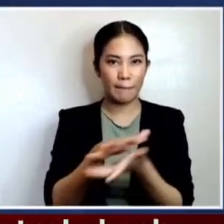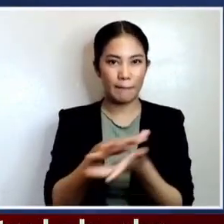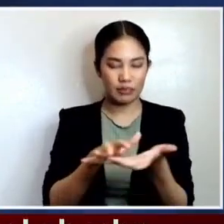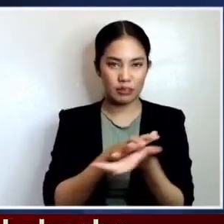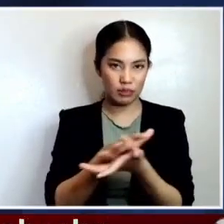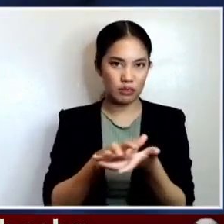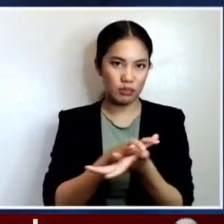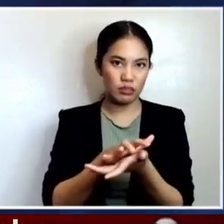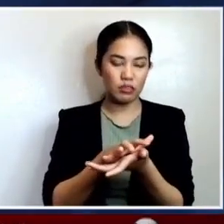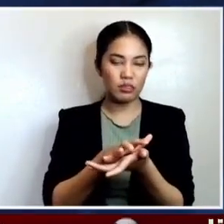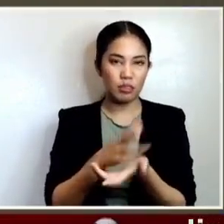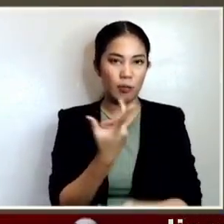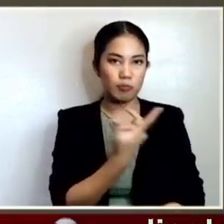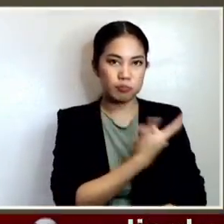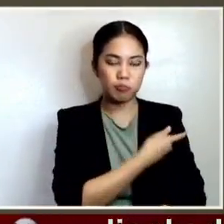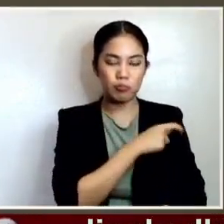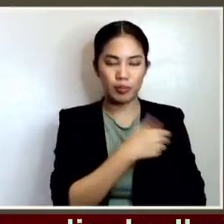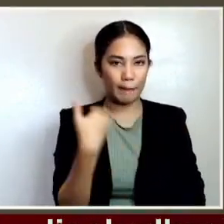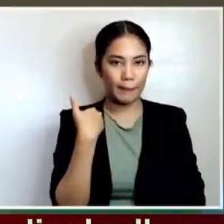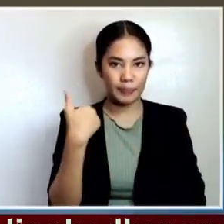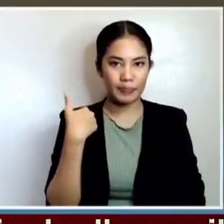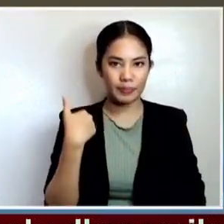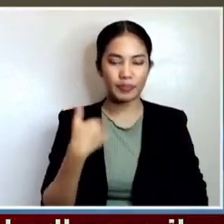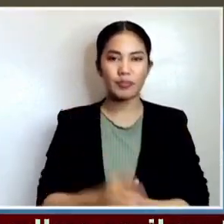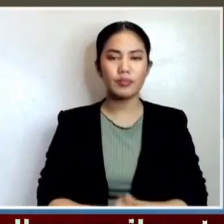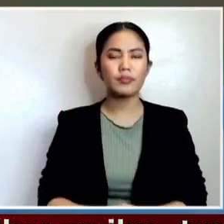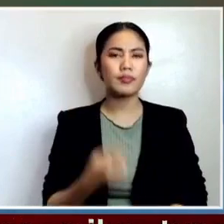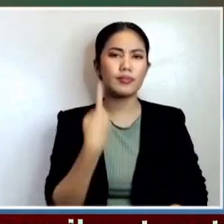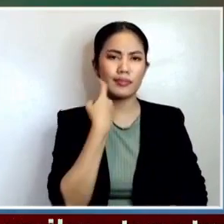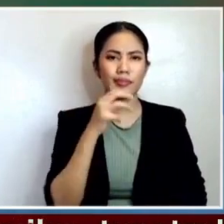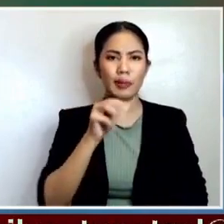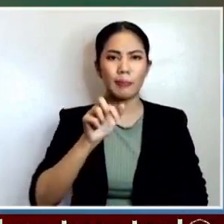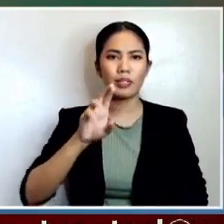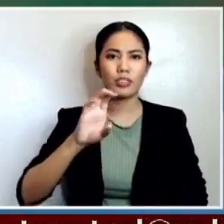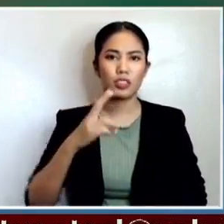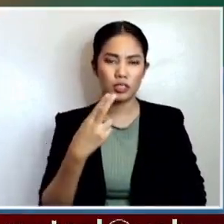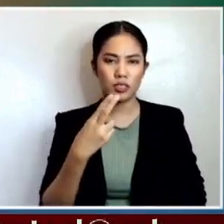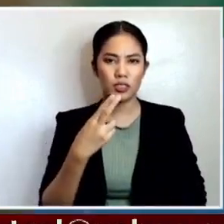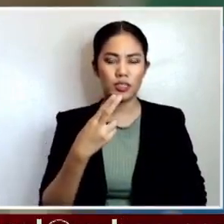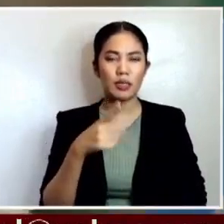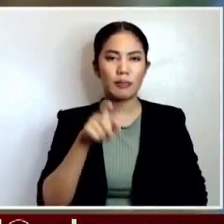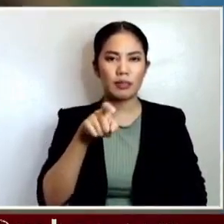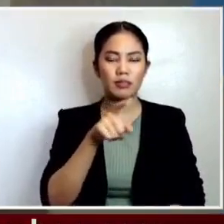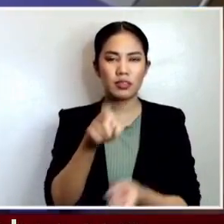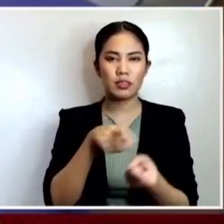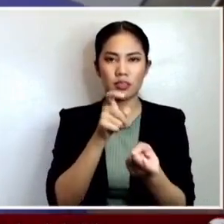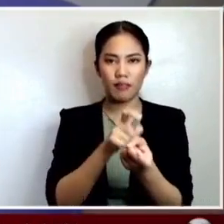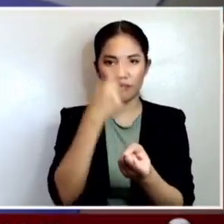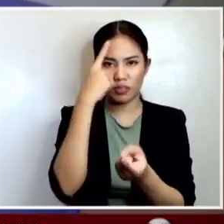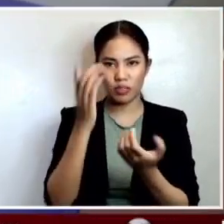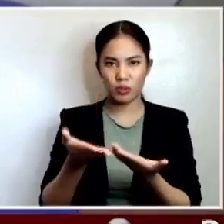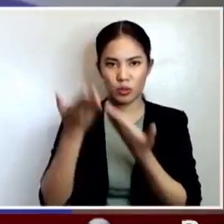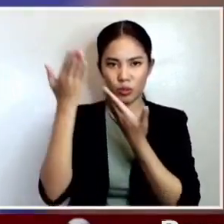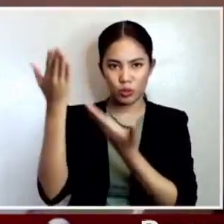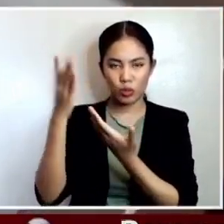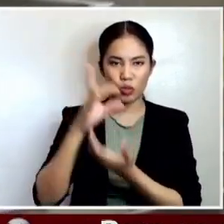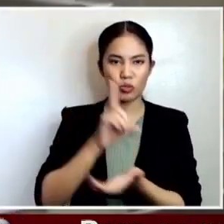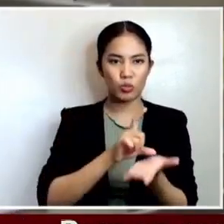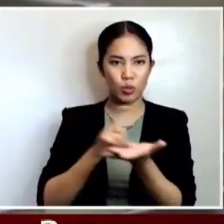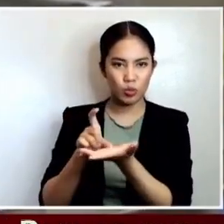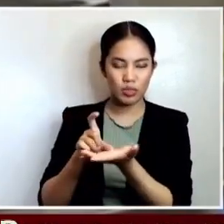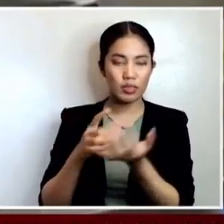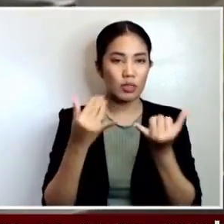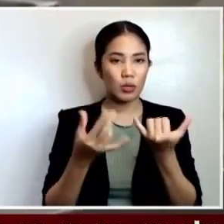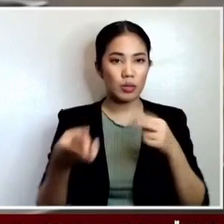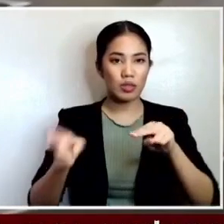ng abiso ng DOH sa vaccinators noong Marso, na tiyaking sakto sa inirekomendang COVID vaccine dose ang ituturok, nadagdagan pa ang